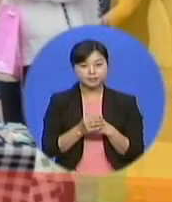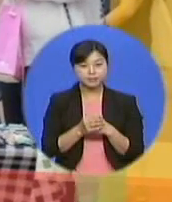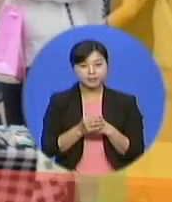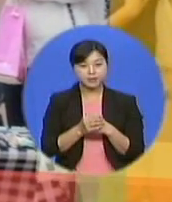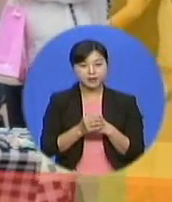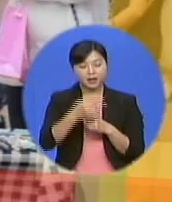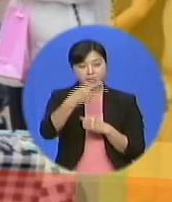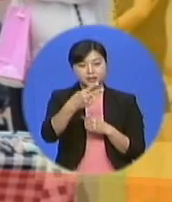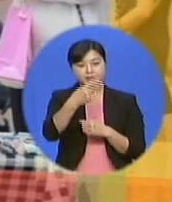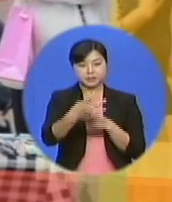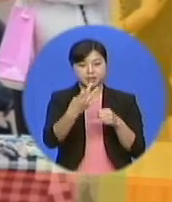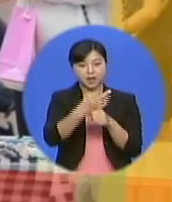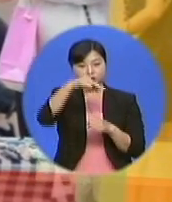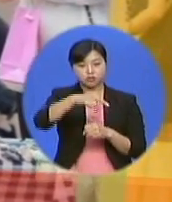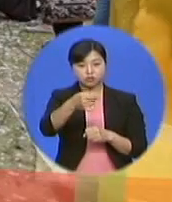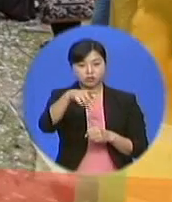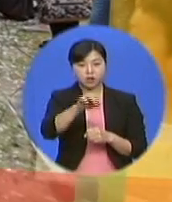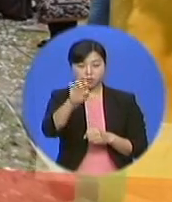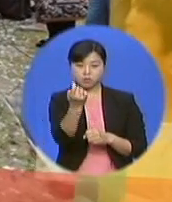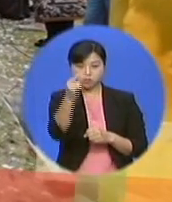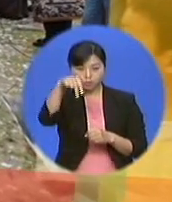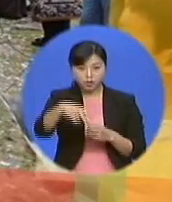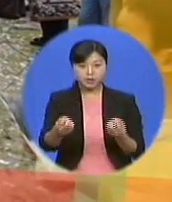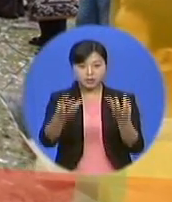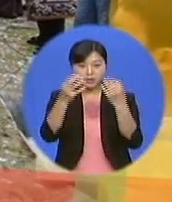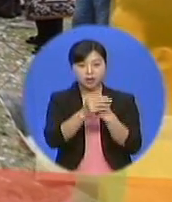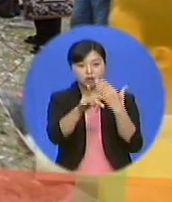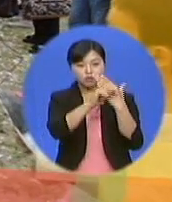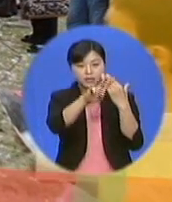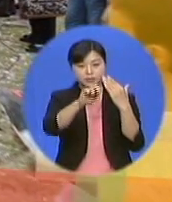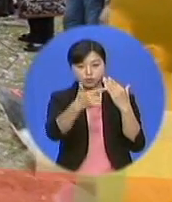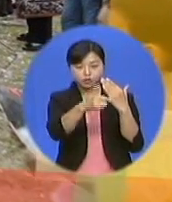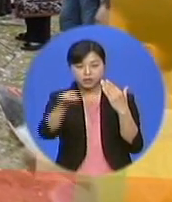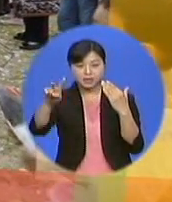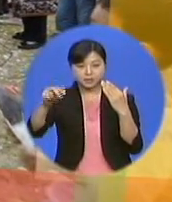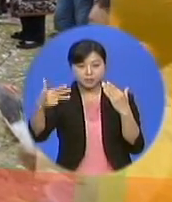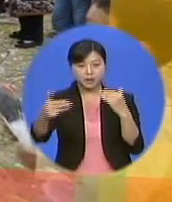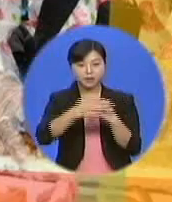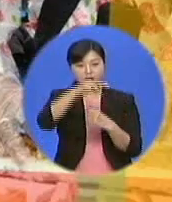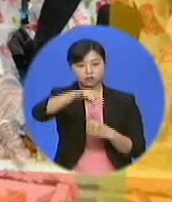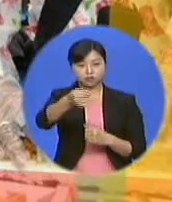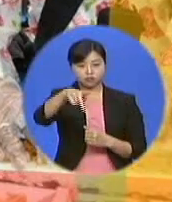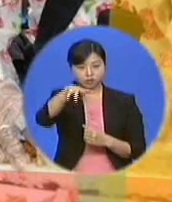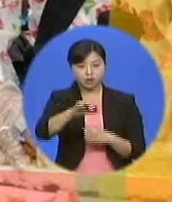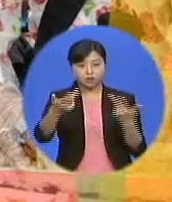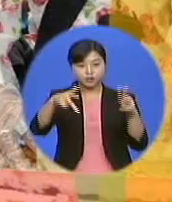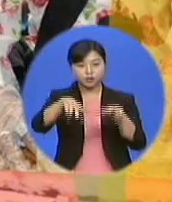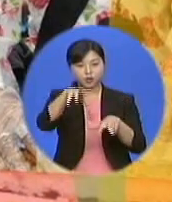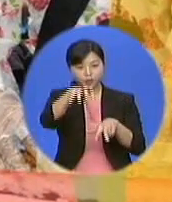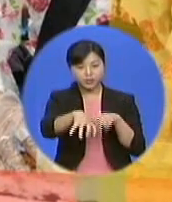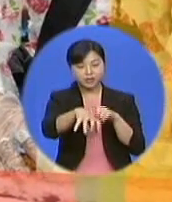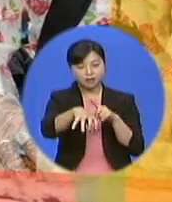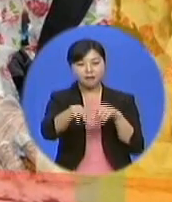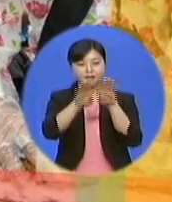2014 수성못 페스티벌이 9월 26일부터 28일까지 수성유원지